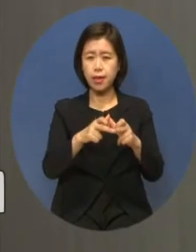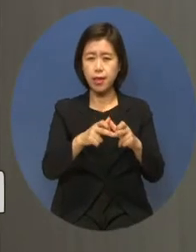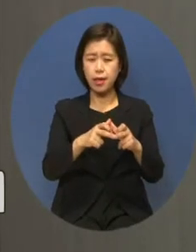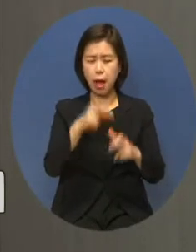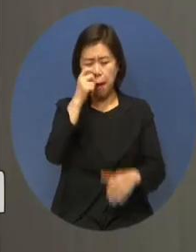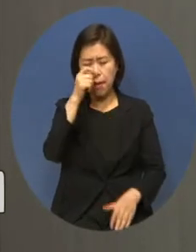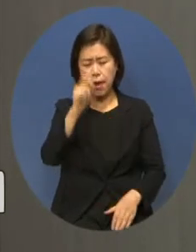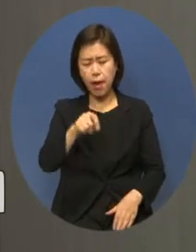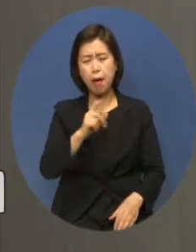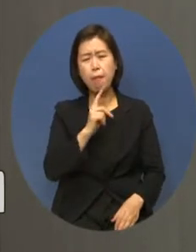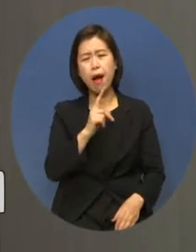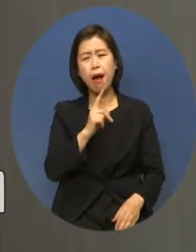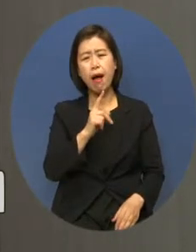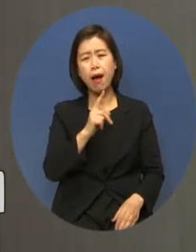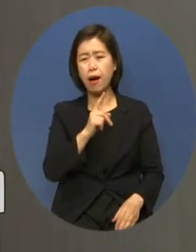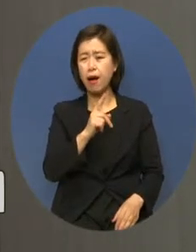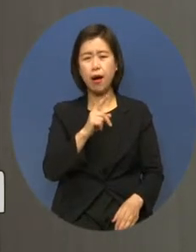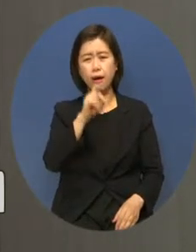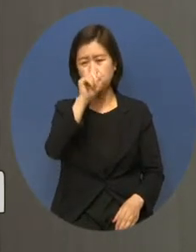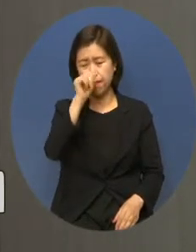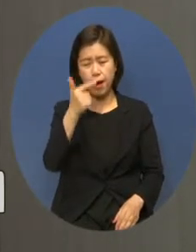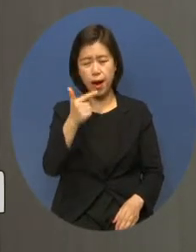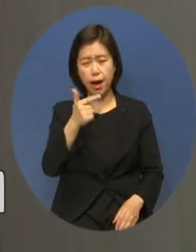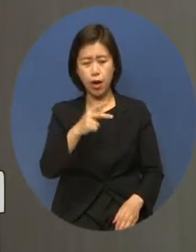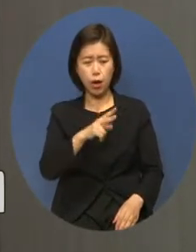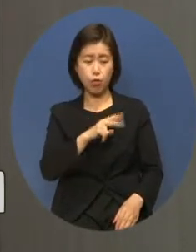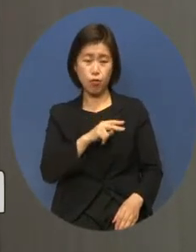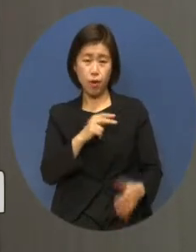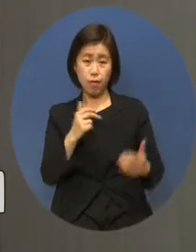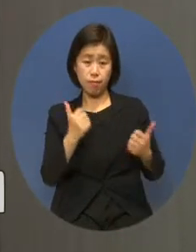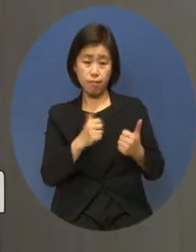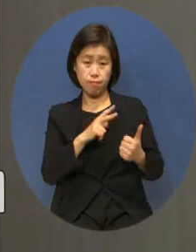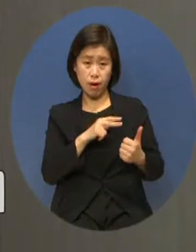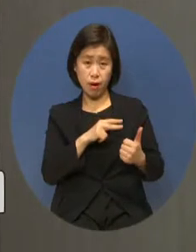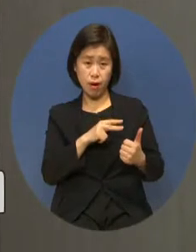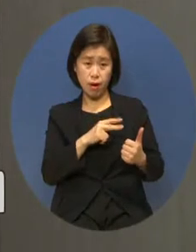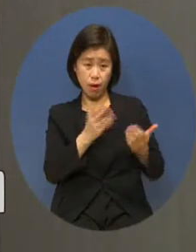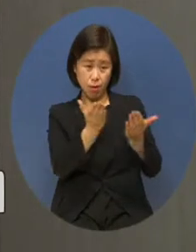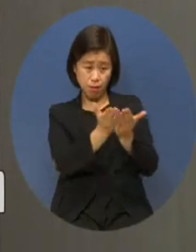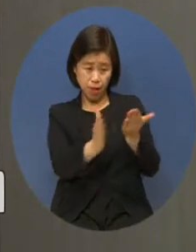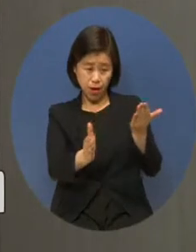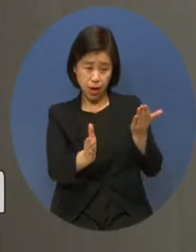윤리를 지켜야 하는 국회의원의 발언으로 어울리지 않는다라는 지적을 들으면 깜짝